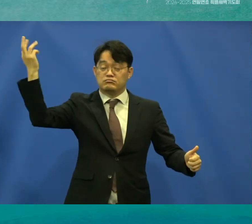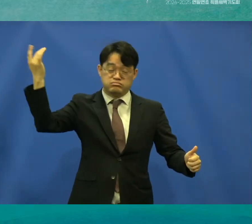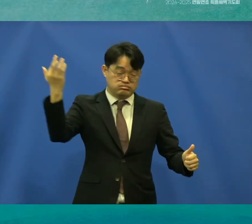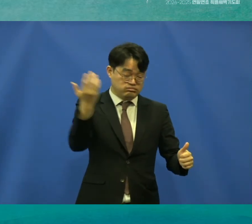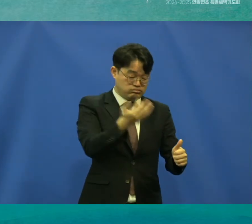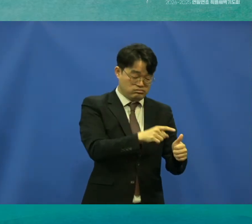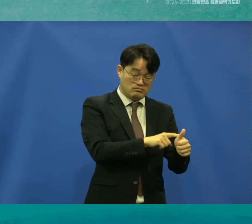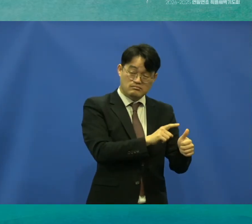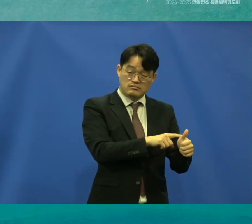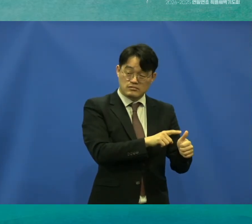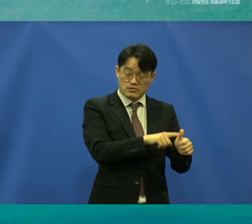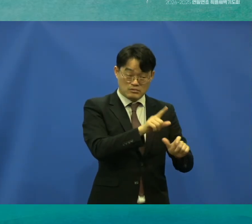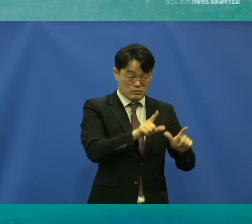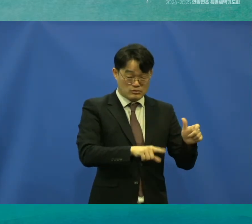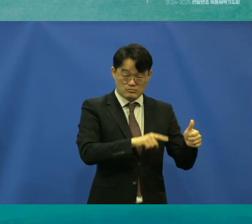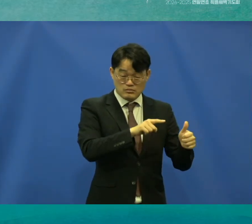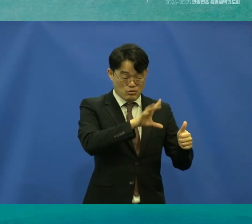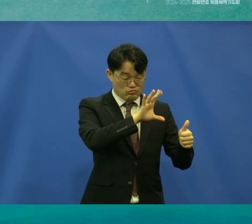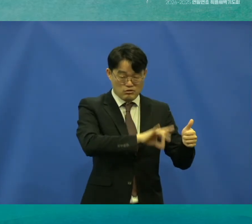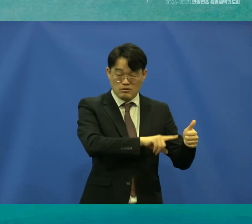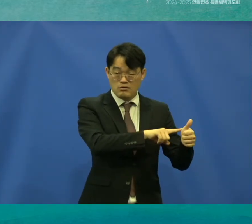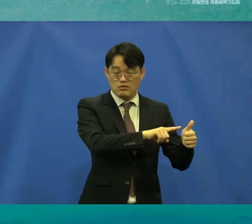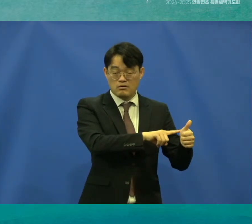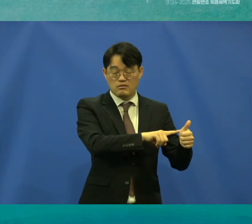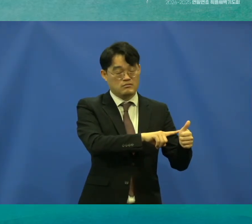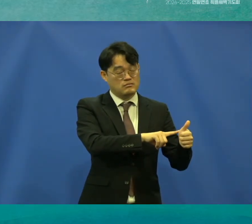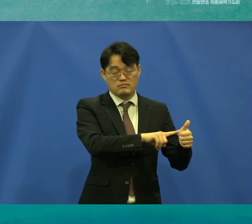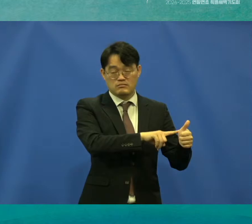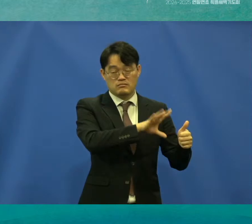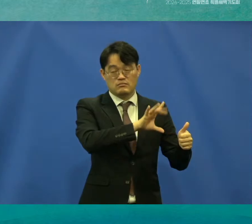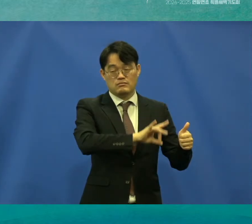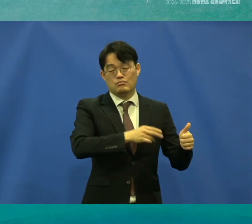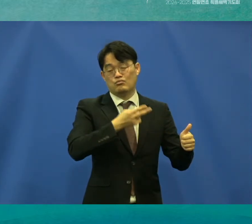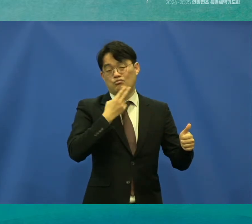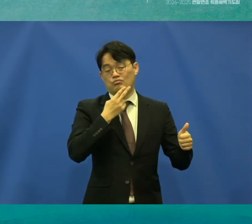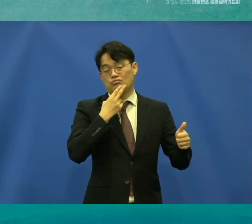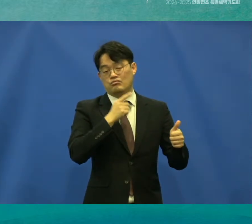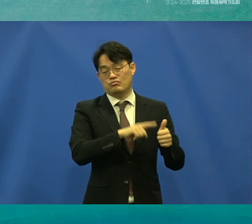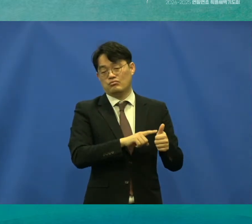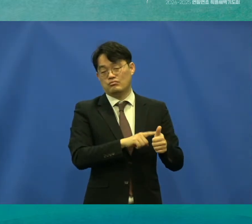여러분, 우리는 너무도 쓰잘데없는 일로 분주하게 살아갈 때가 많아요.